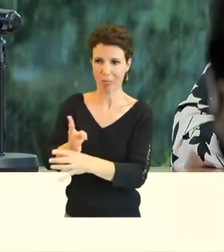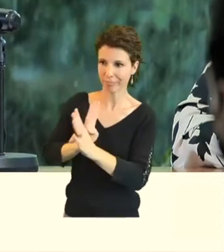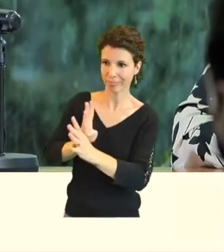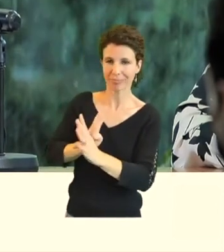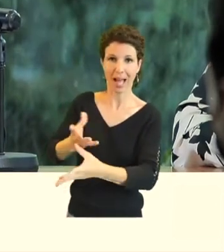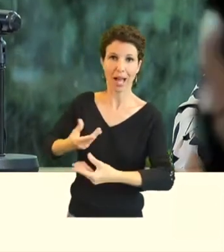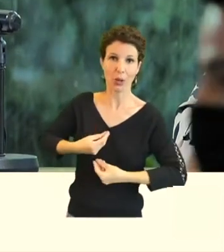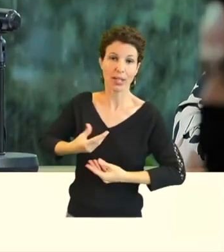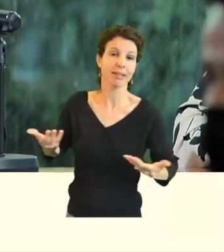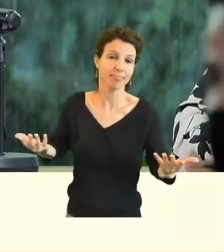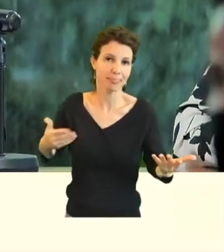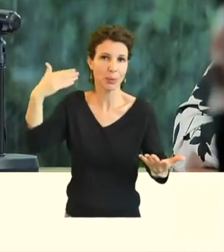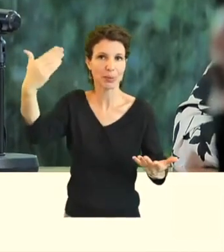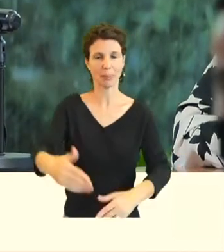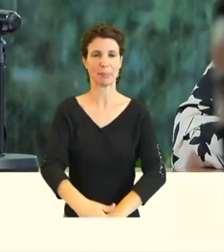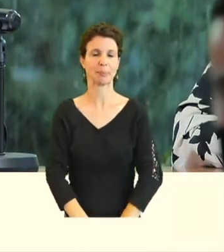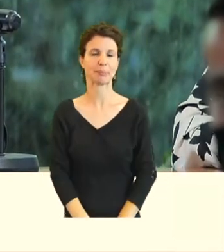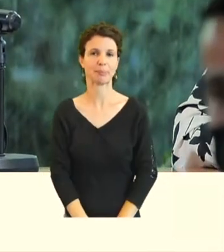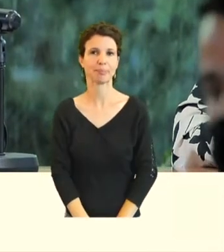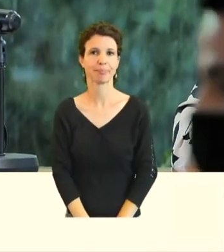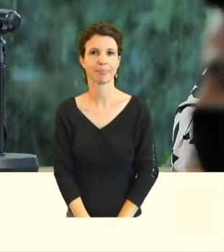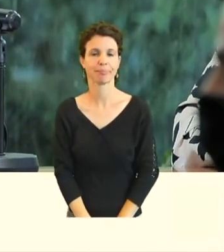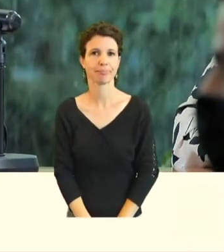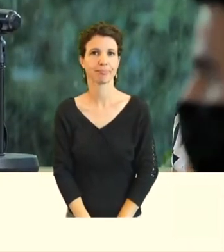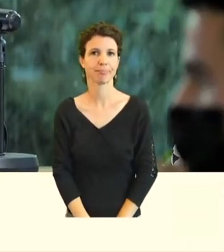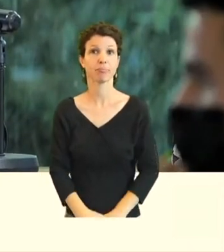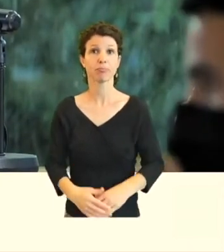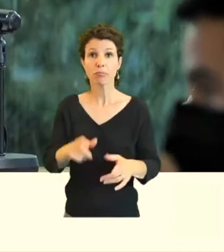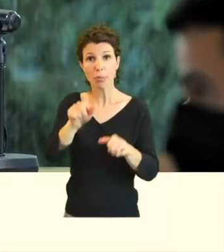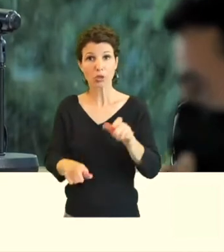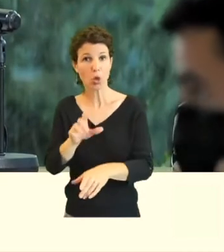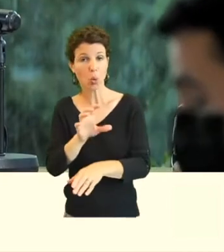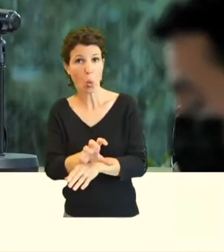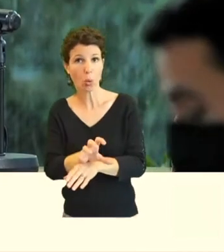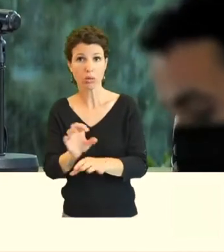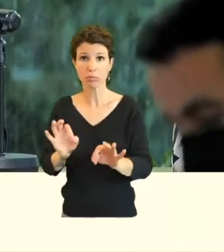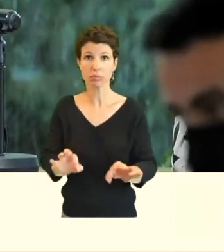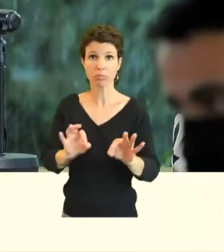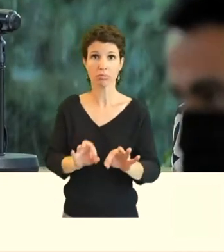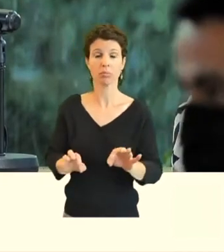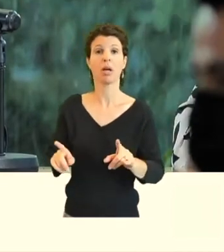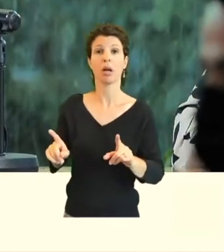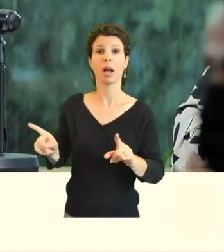les fréquenter. Donc, les oppositions.